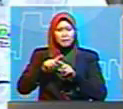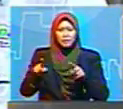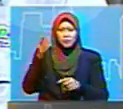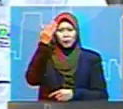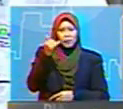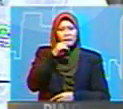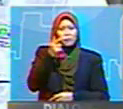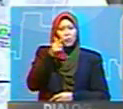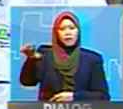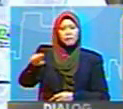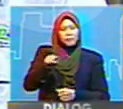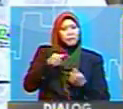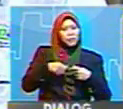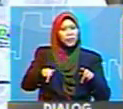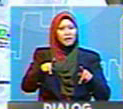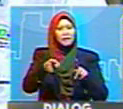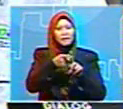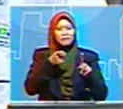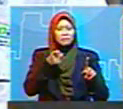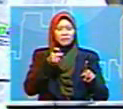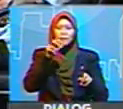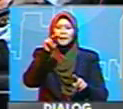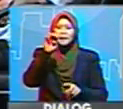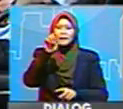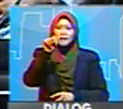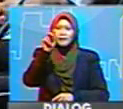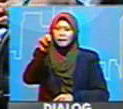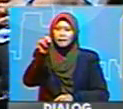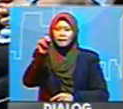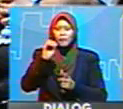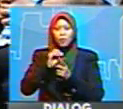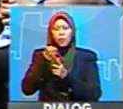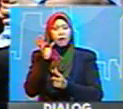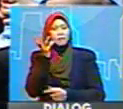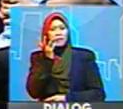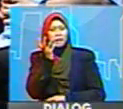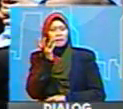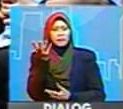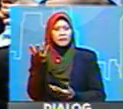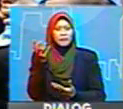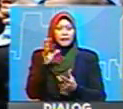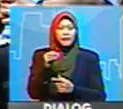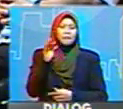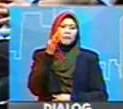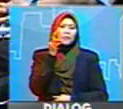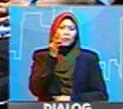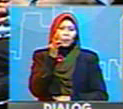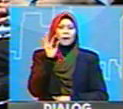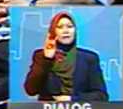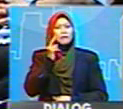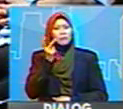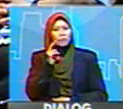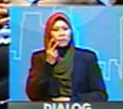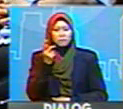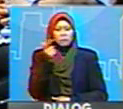oleh nelayan kalau untuk sektor yang lain er beras ya dan juga untuk subsektor buah-buahan dan sayuran kenapa